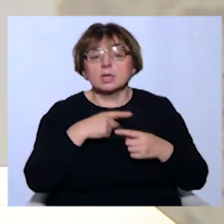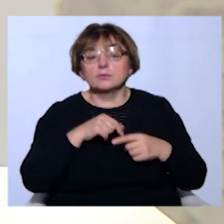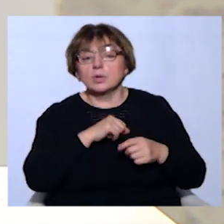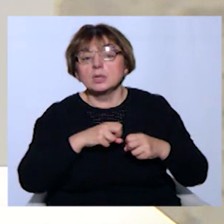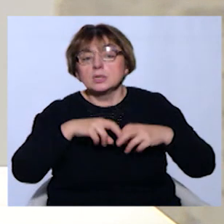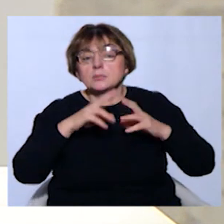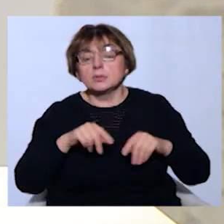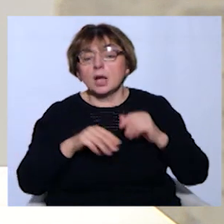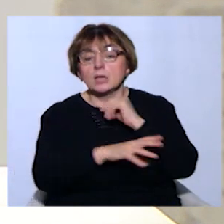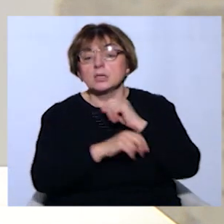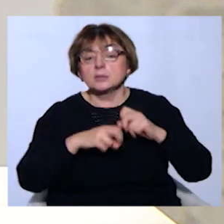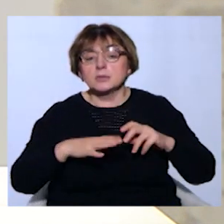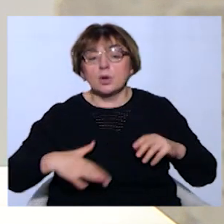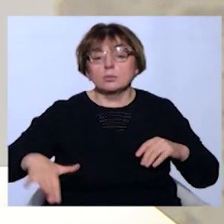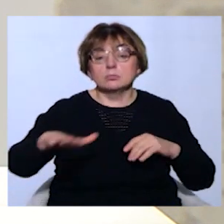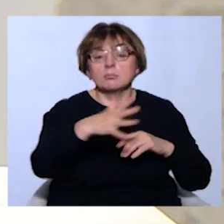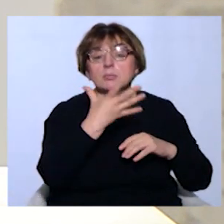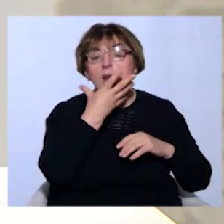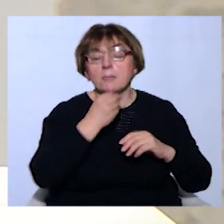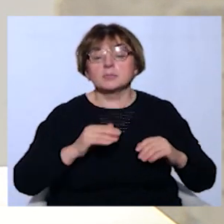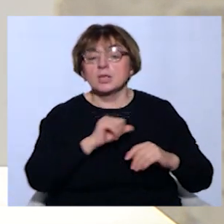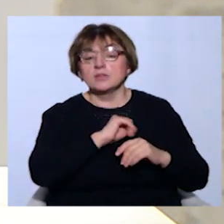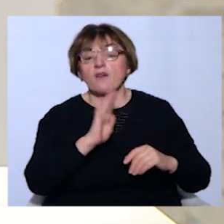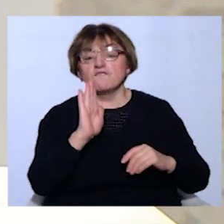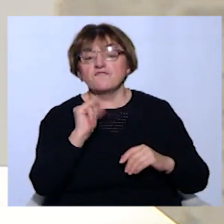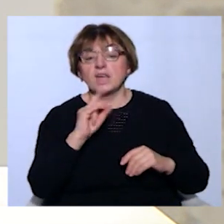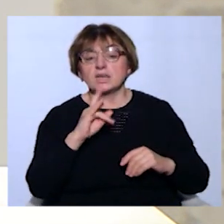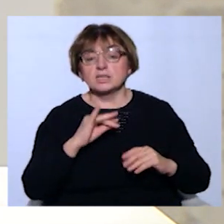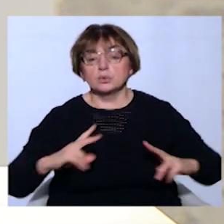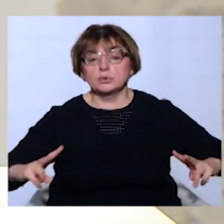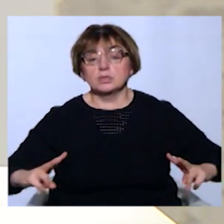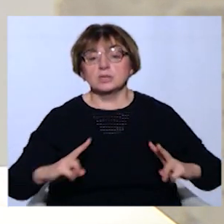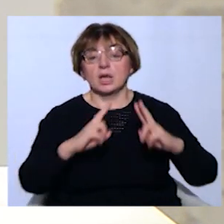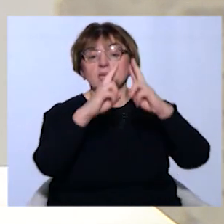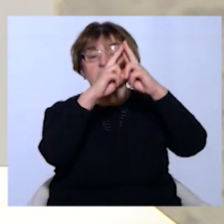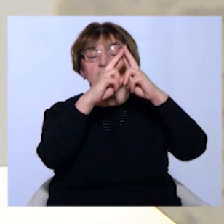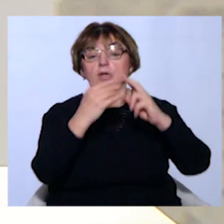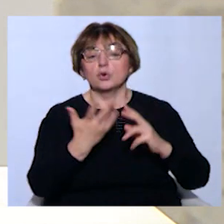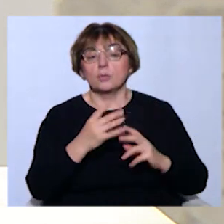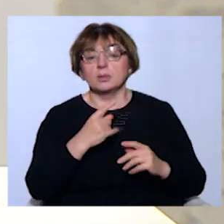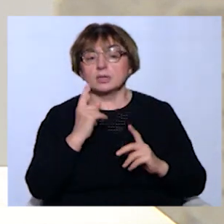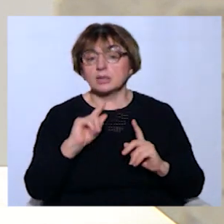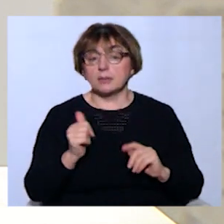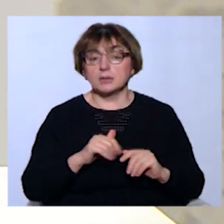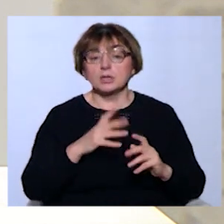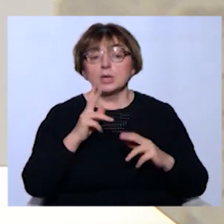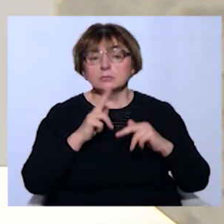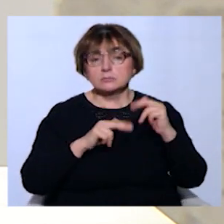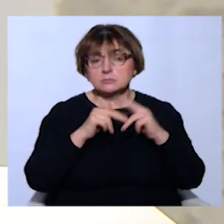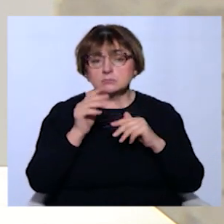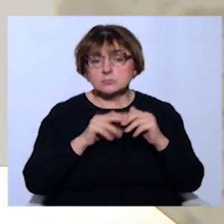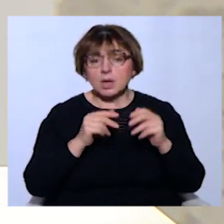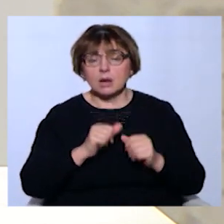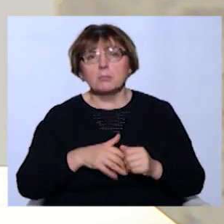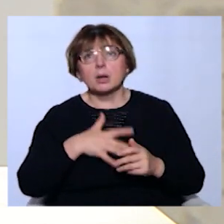სან მარკოს მოედანზე არსებული ულამაზესი ვენეციური ტაძარი, რომელიც აი წარმოიდგინეთ, რამდენი შენობა გააუძლო